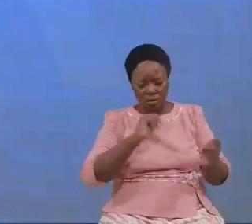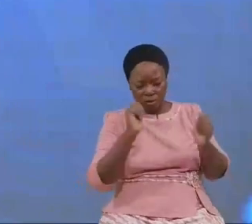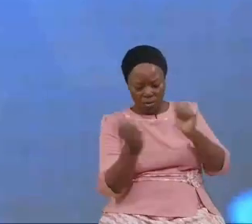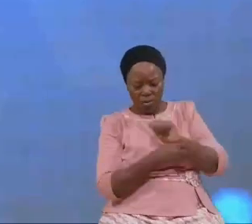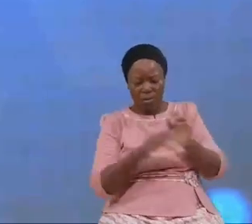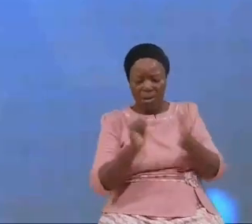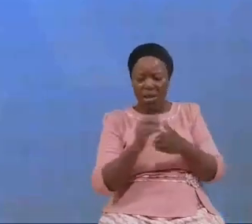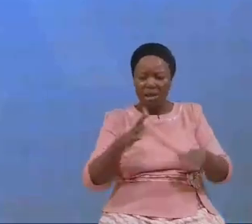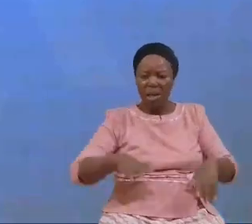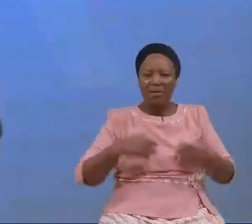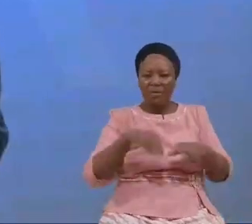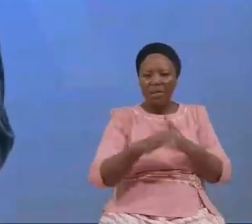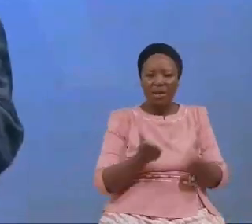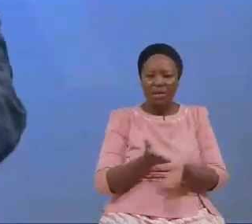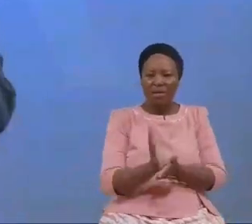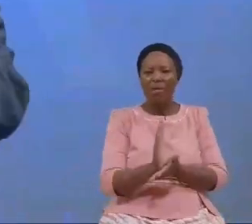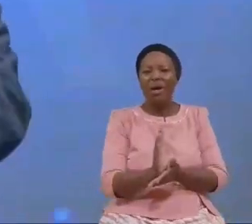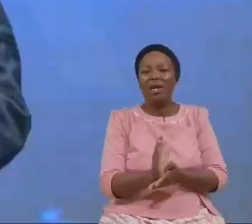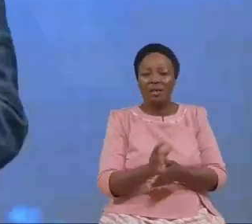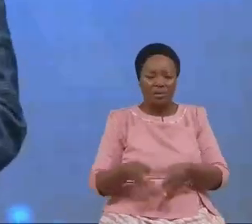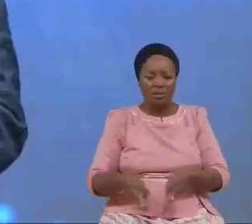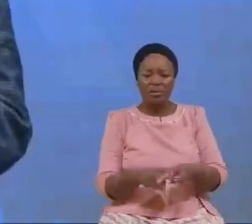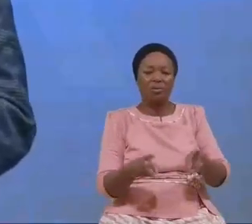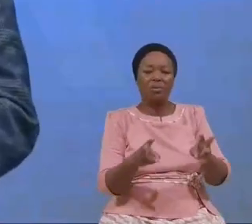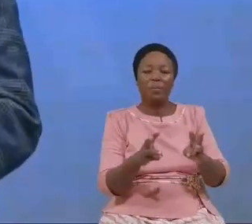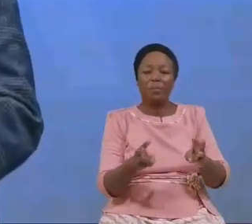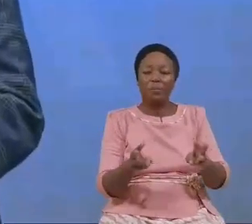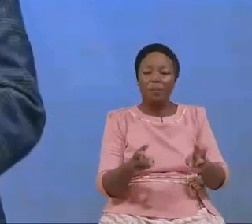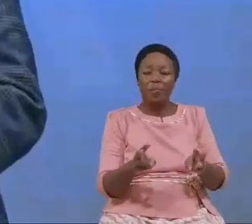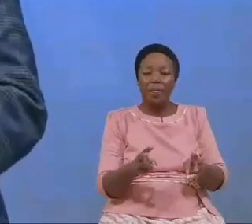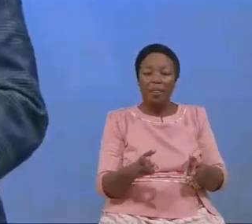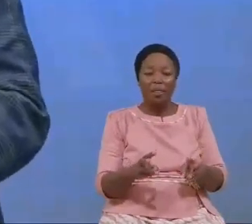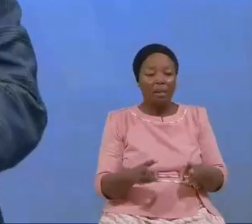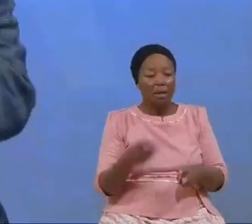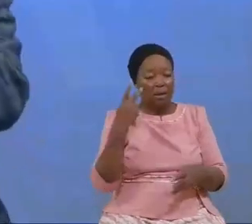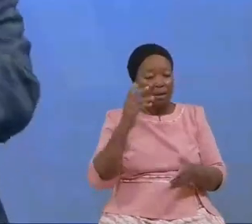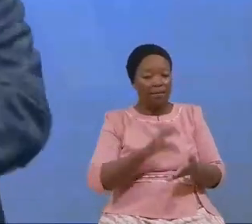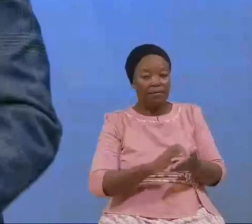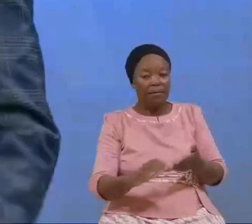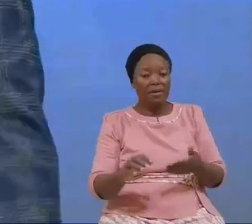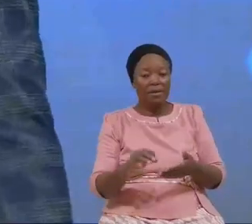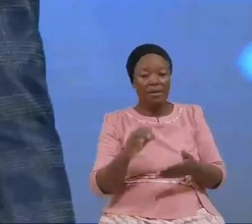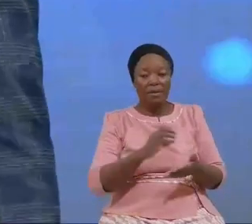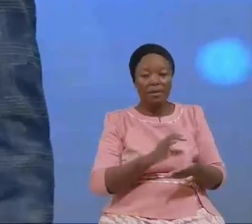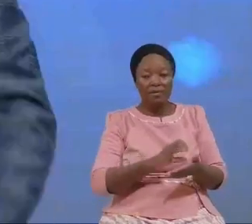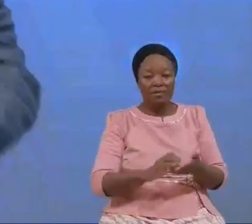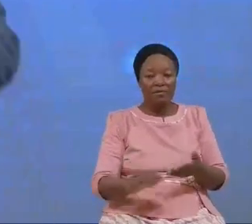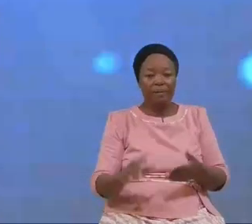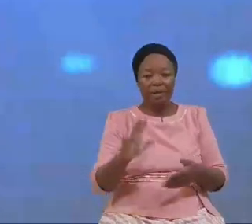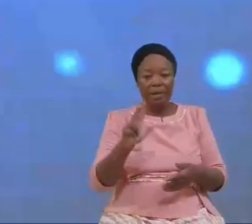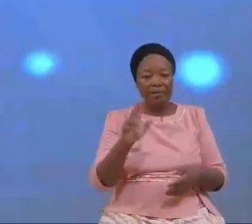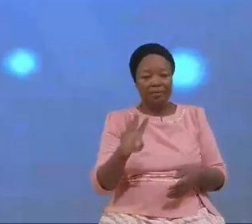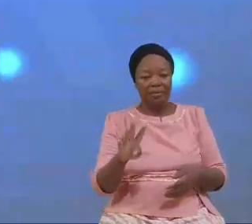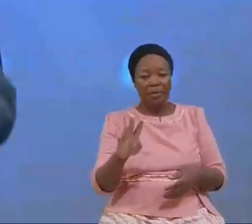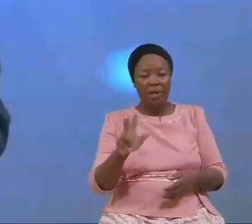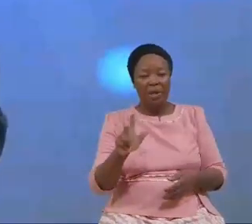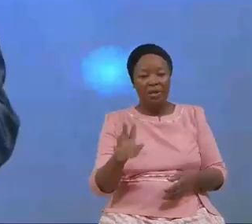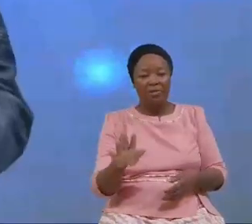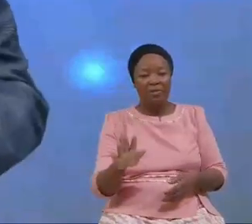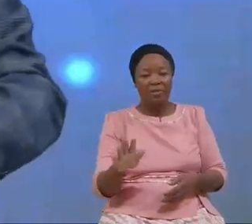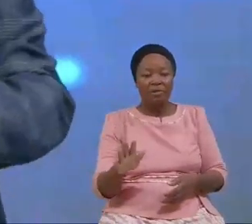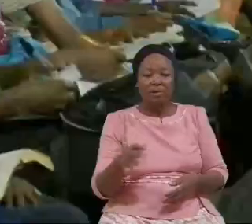transformer sa vie dans la bonne direction voyons le verset 34 là-bas